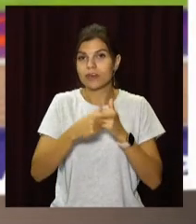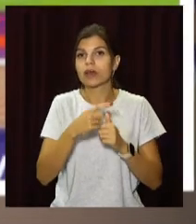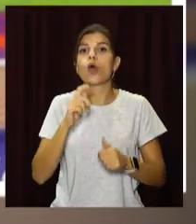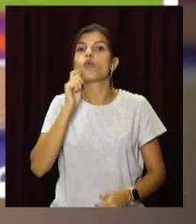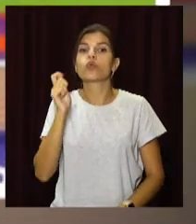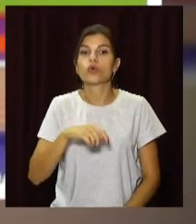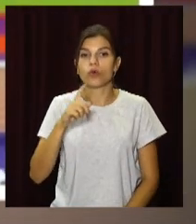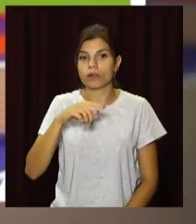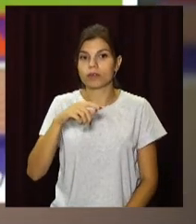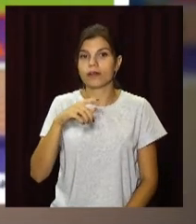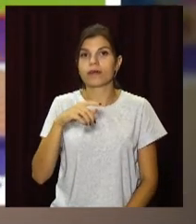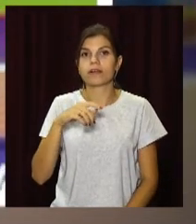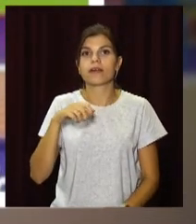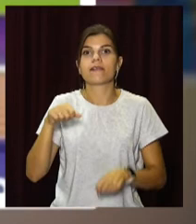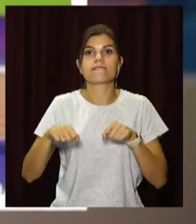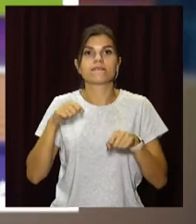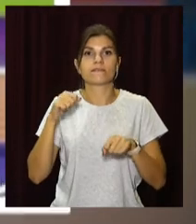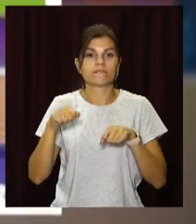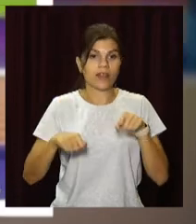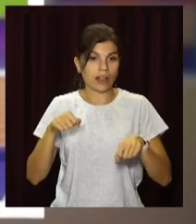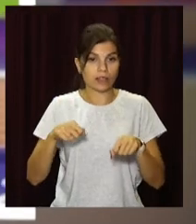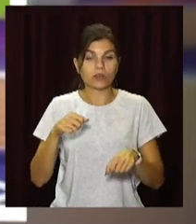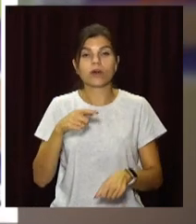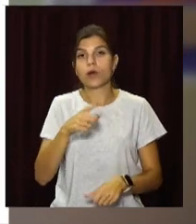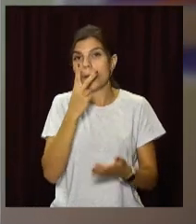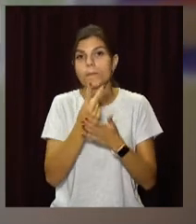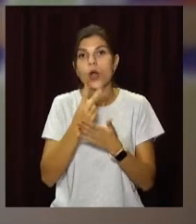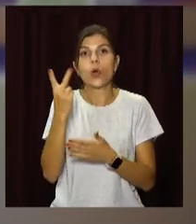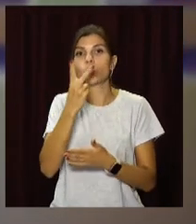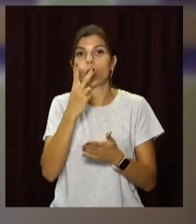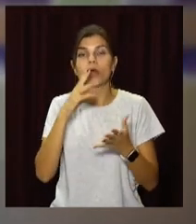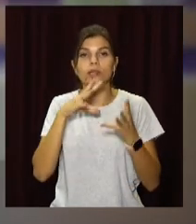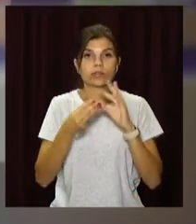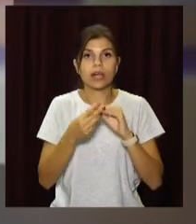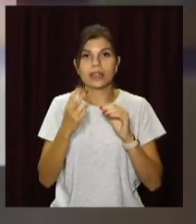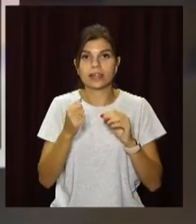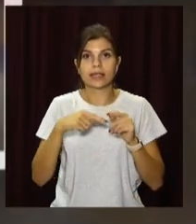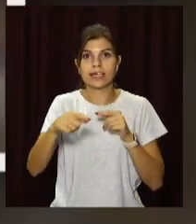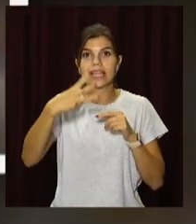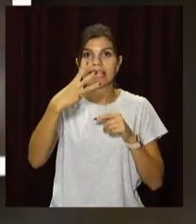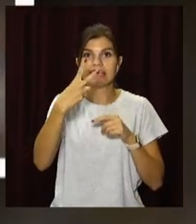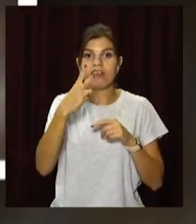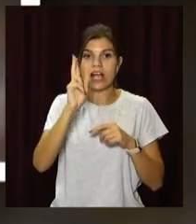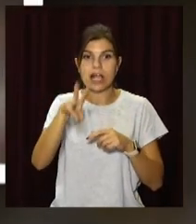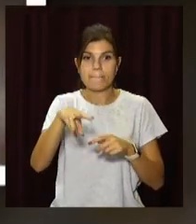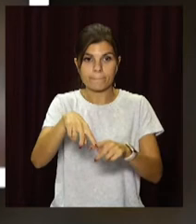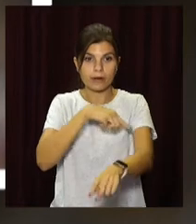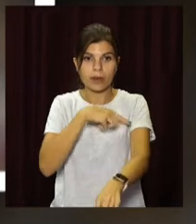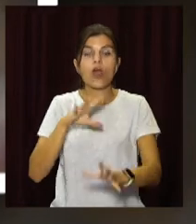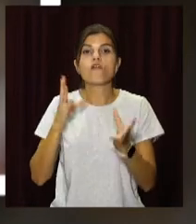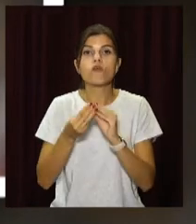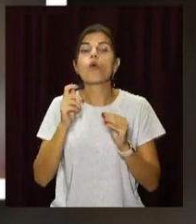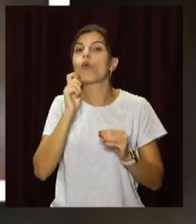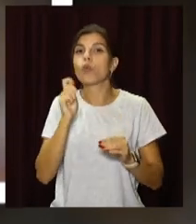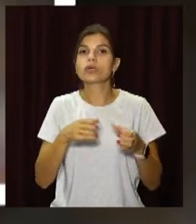і український велогонщик Єгор Дементьєв. Паралімпієць показав другий результат у гонці на дистанції 32 кілометри. Загалом